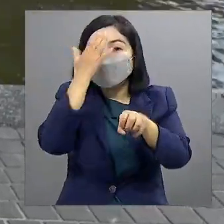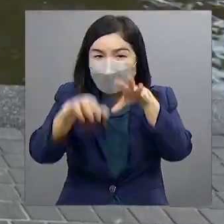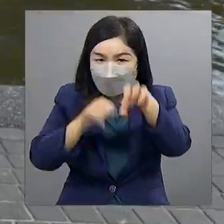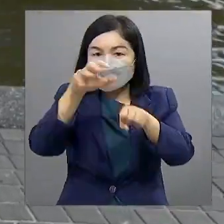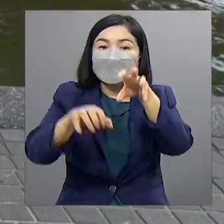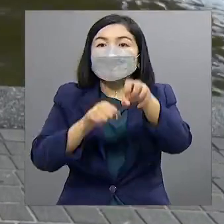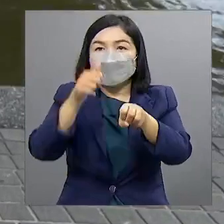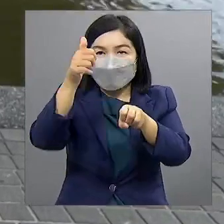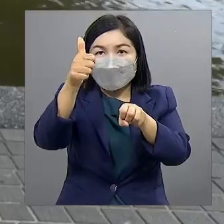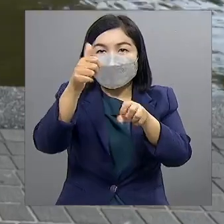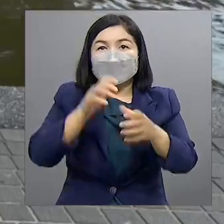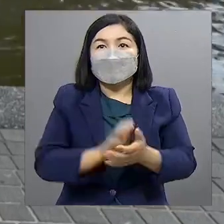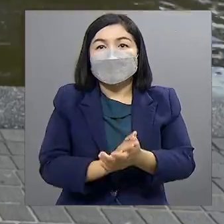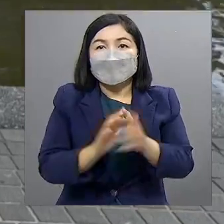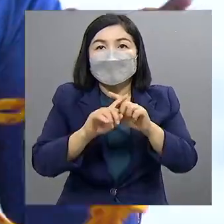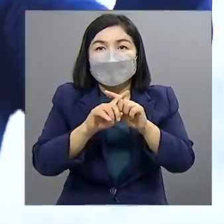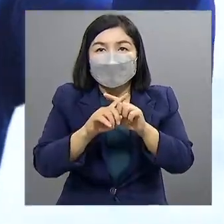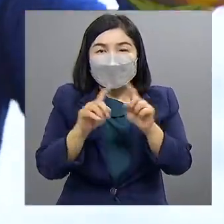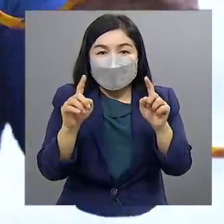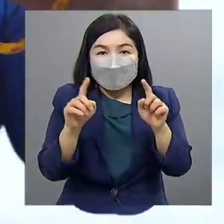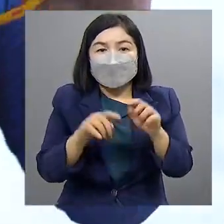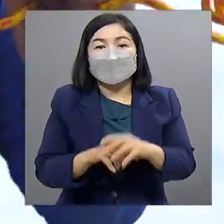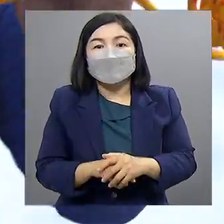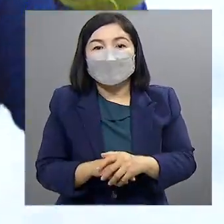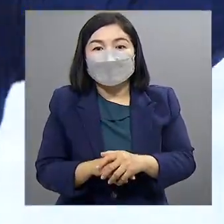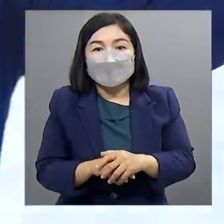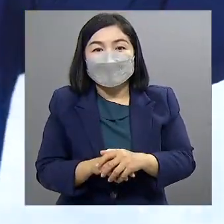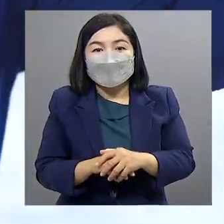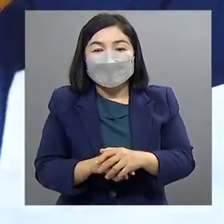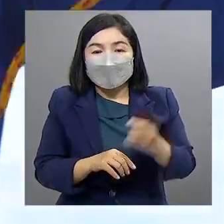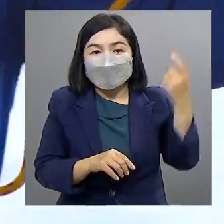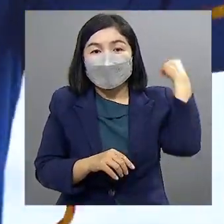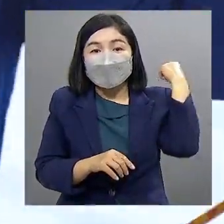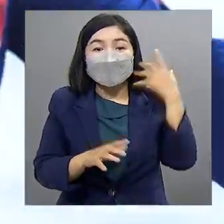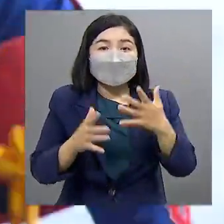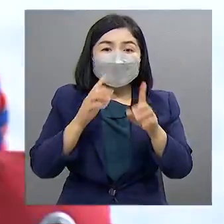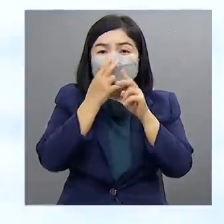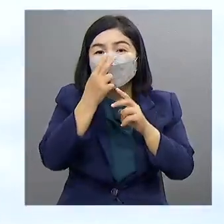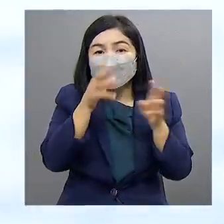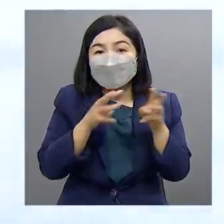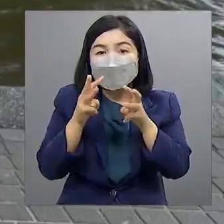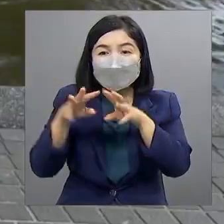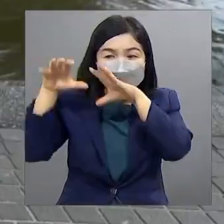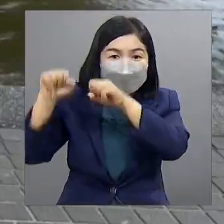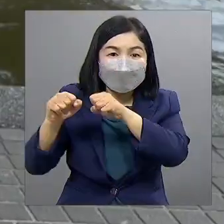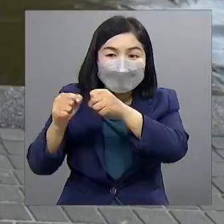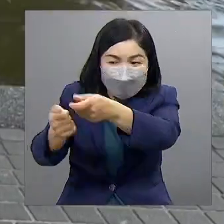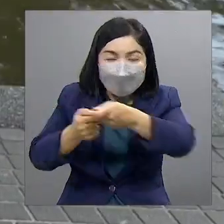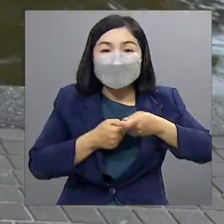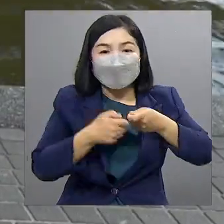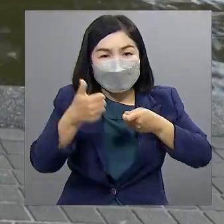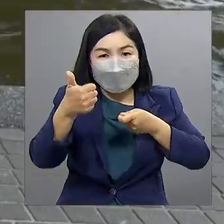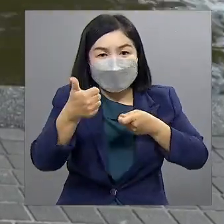ยนะครับแต่ถ้าโทแบ็กเราต้องโยนพาดเพื่อเขาจับที่ไหล่เขาได้เลยแล้วก็เขาจับไว้เราก็ลากกลับหาได้เลยนะครับ